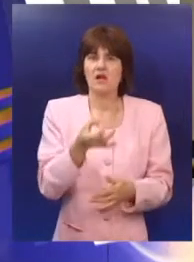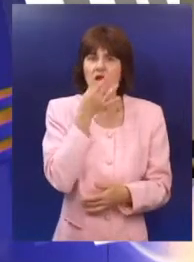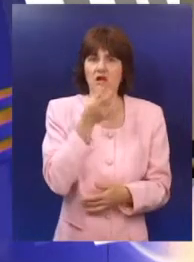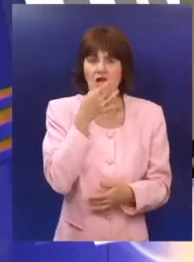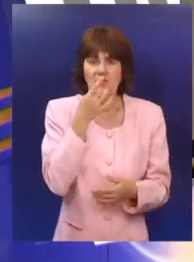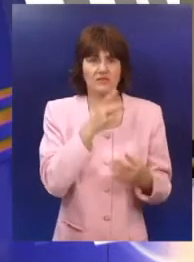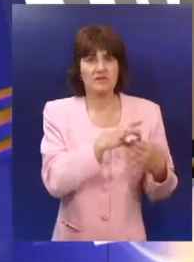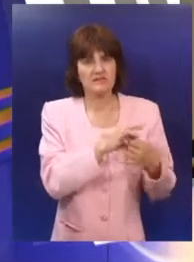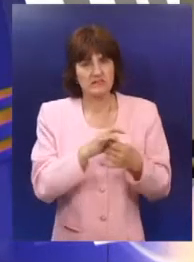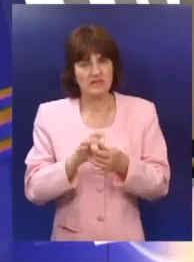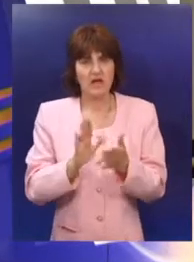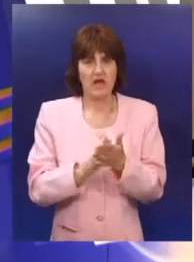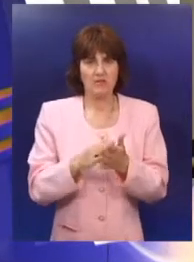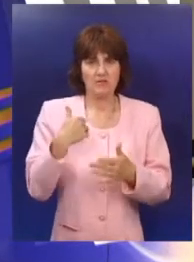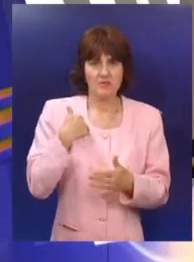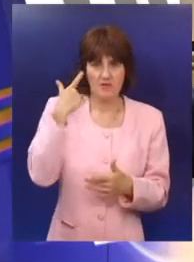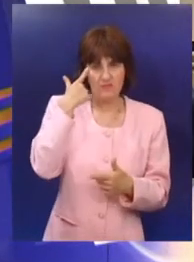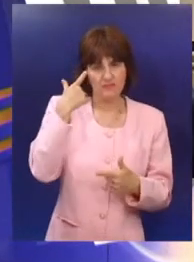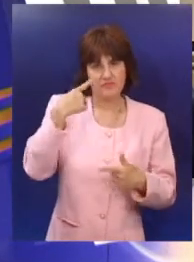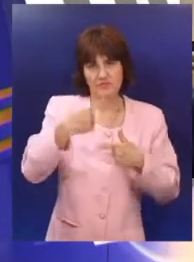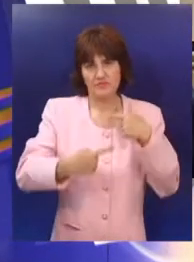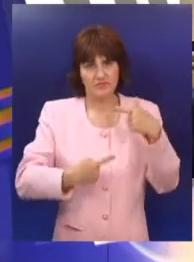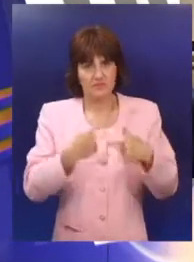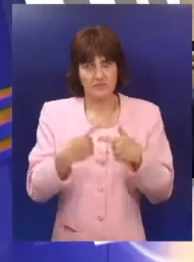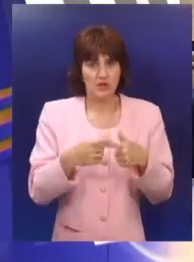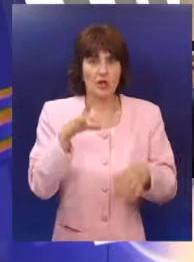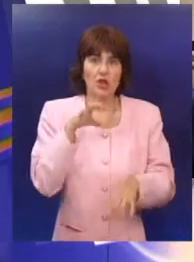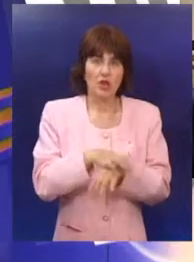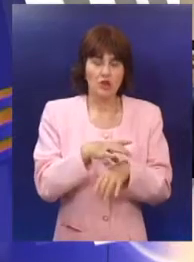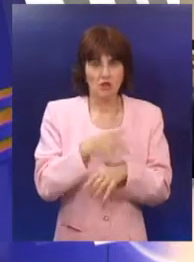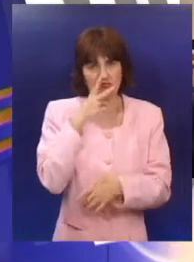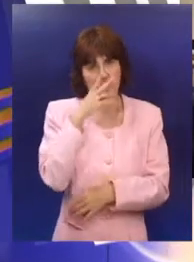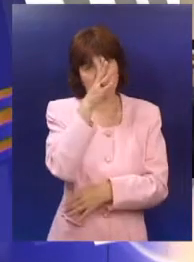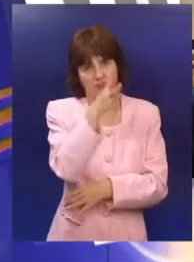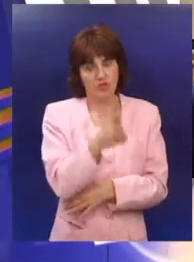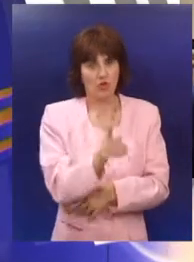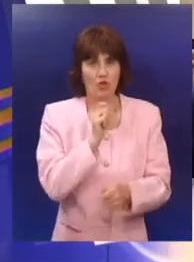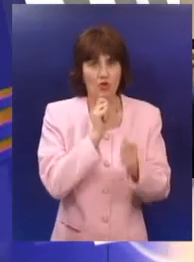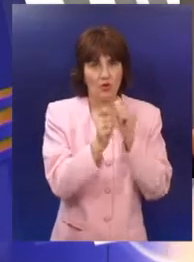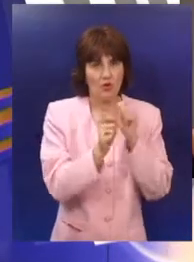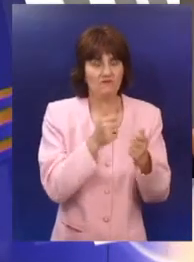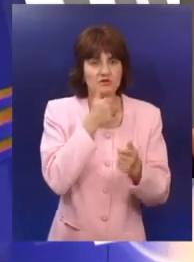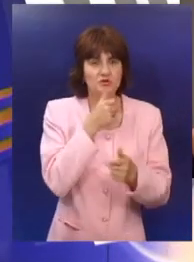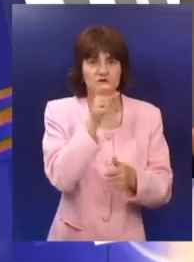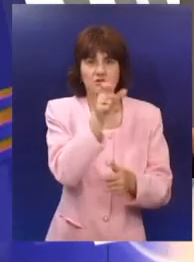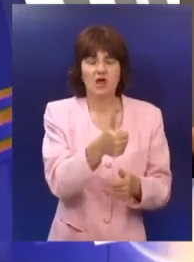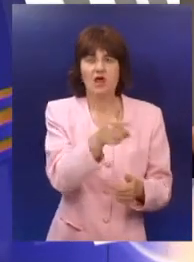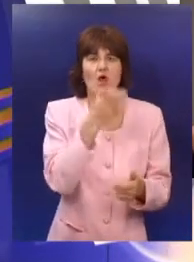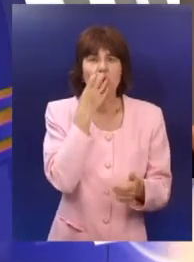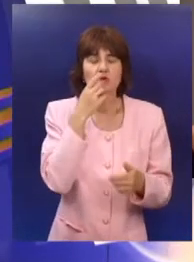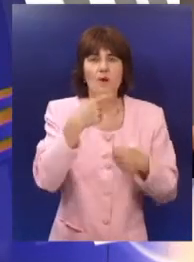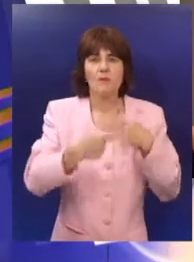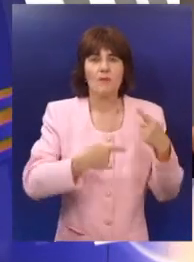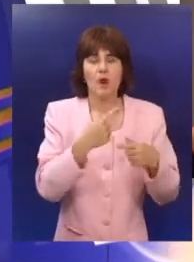jako važna za osobu koja menja svoje stavove. Psihoterapeut sa pacijentom pravi jednu vrstu ugovora o tome šta osoba želi da